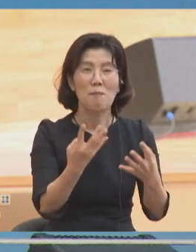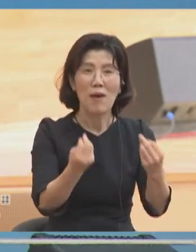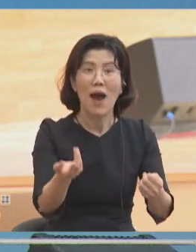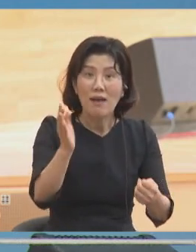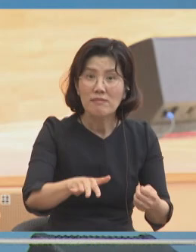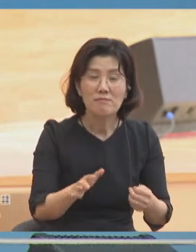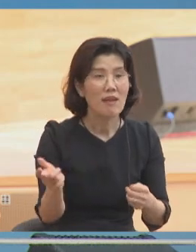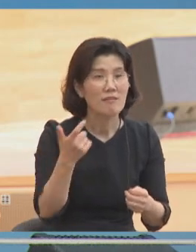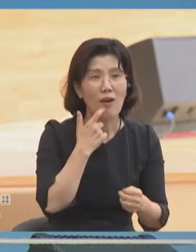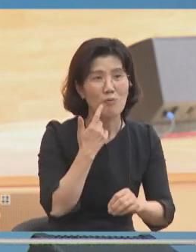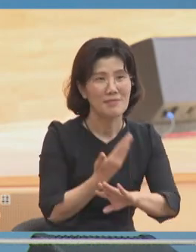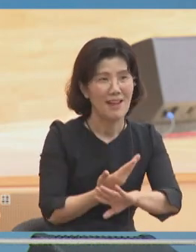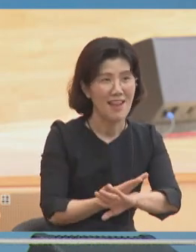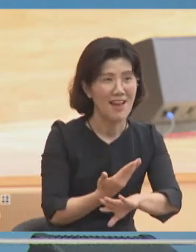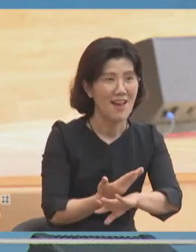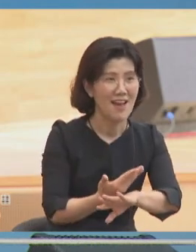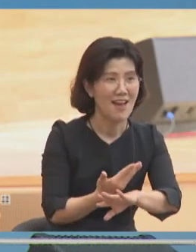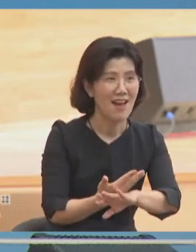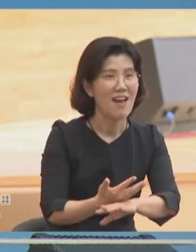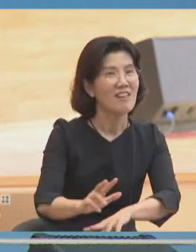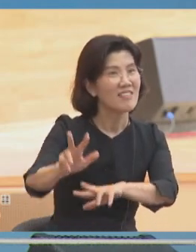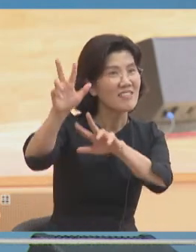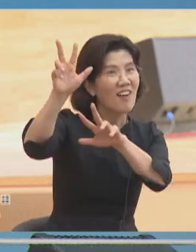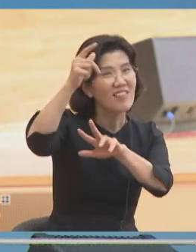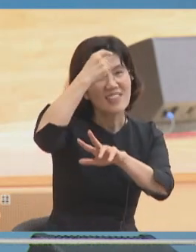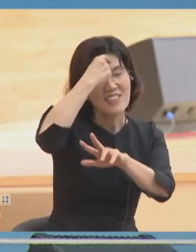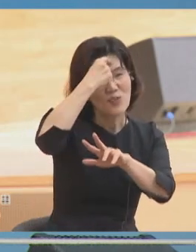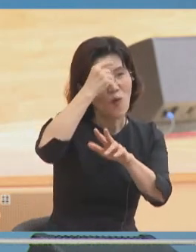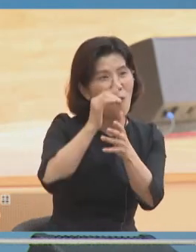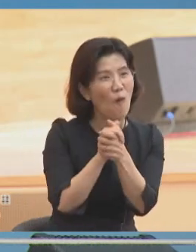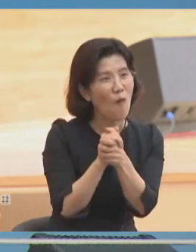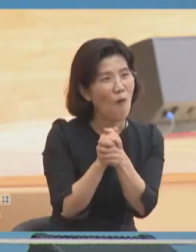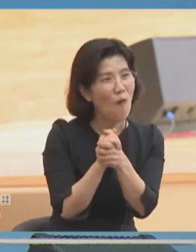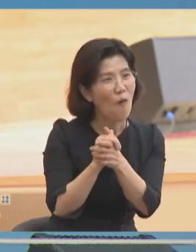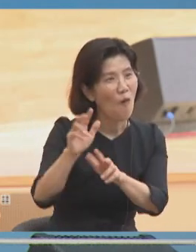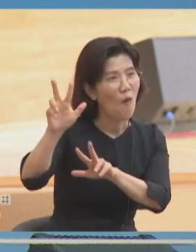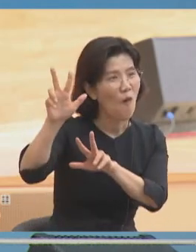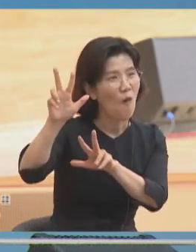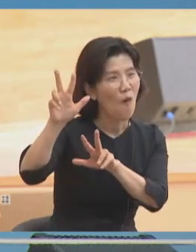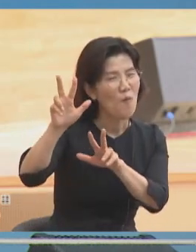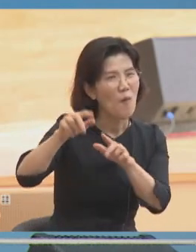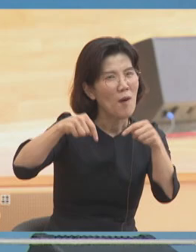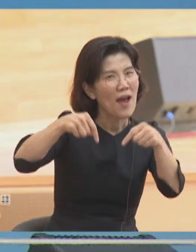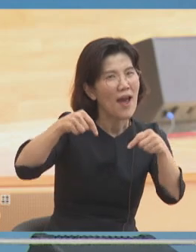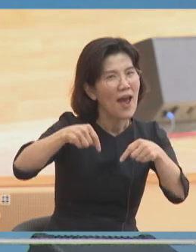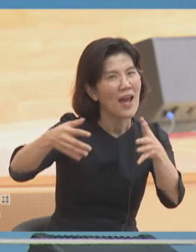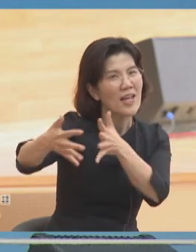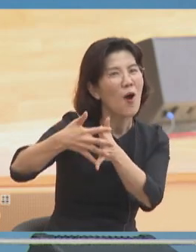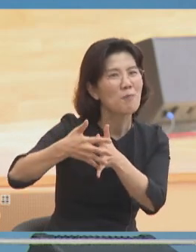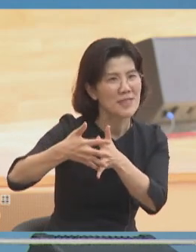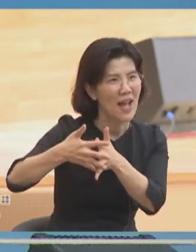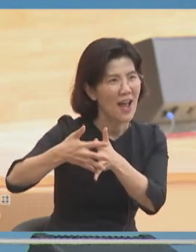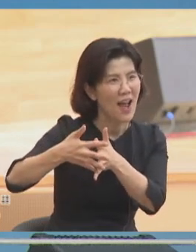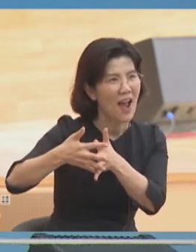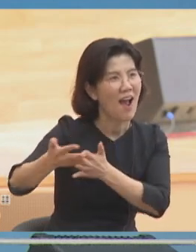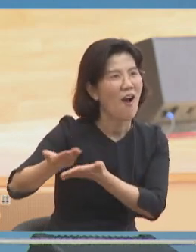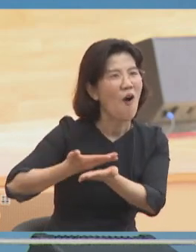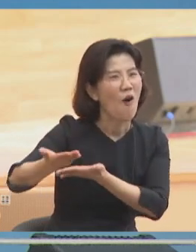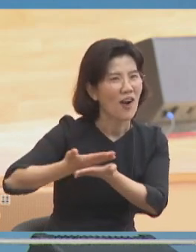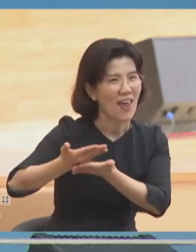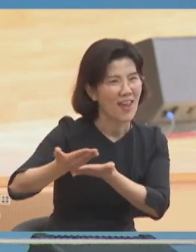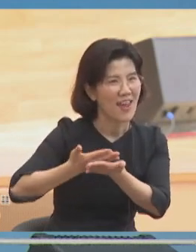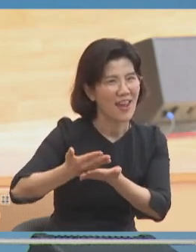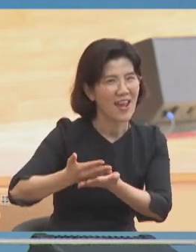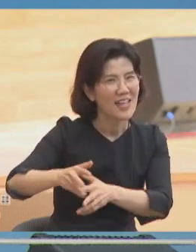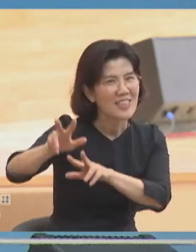하나님께 서원기도를 드린다고 했지만 원이라 부르고 협상 혹은 거래라고 쓰는 서원 같지